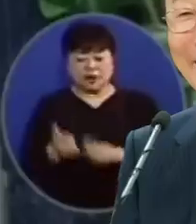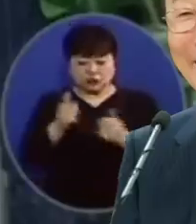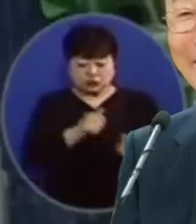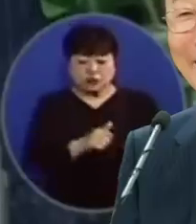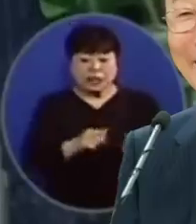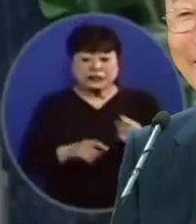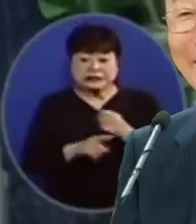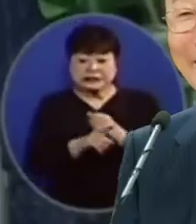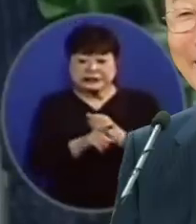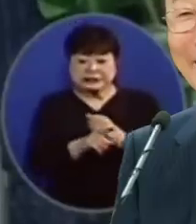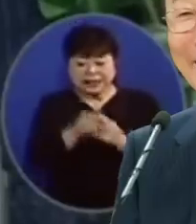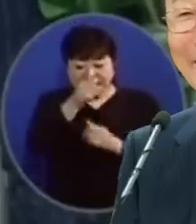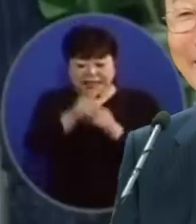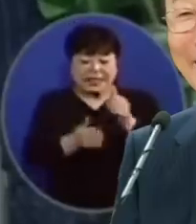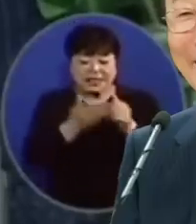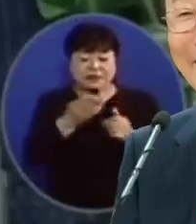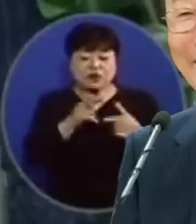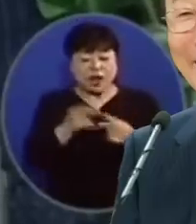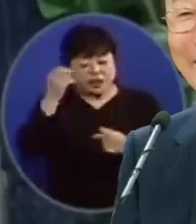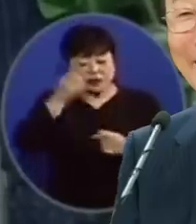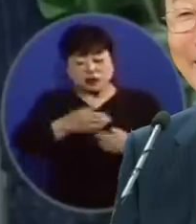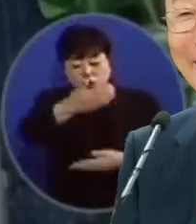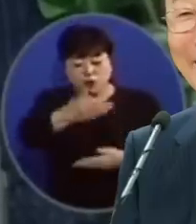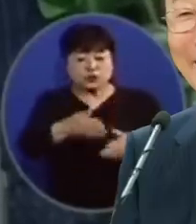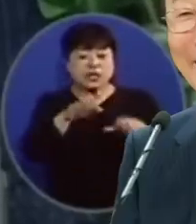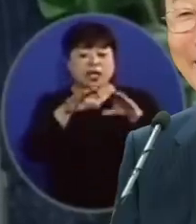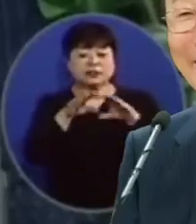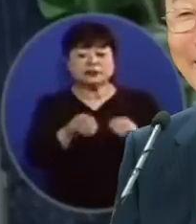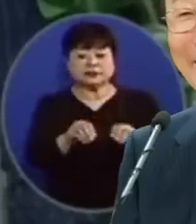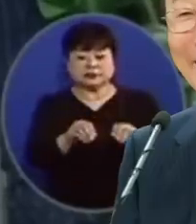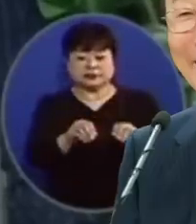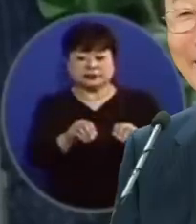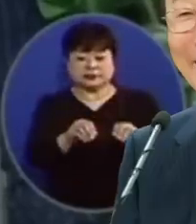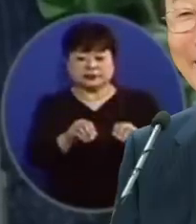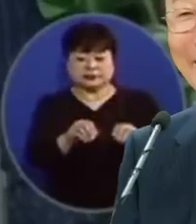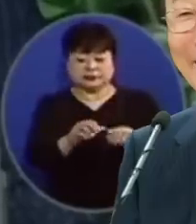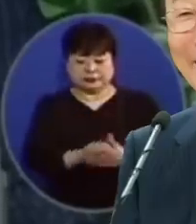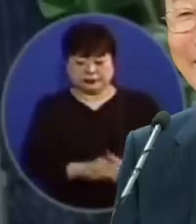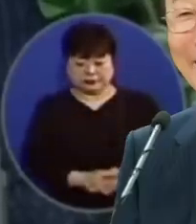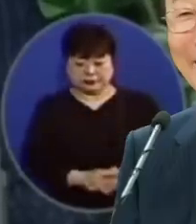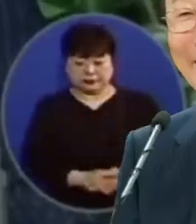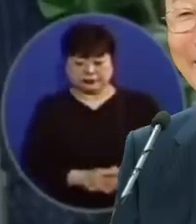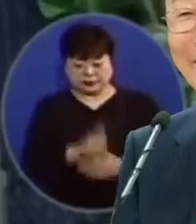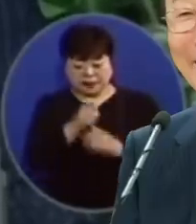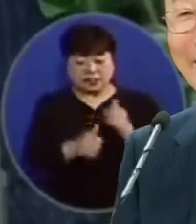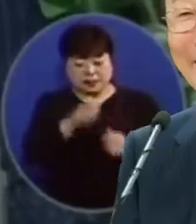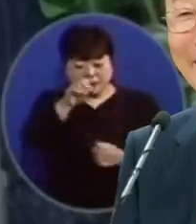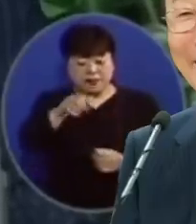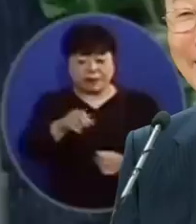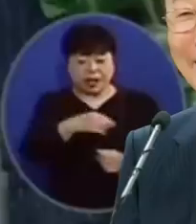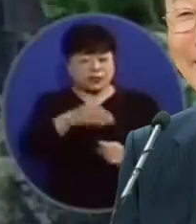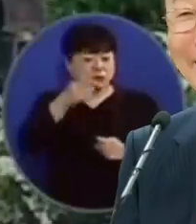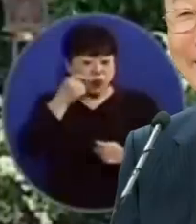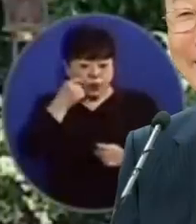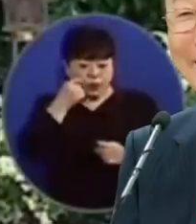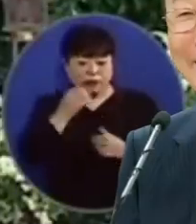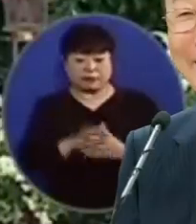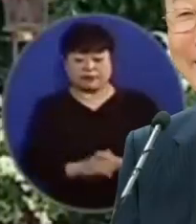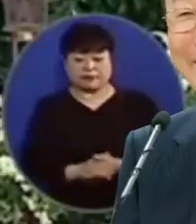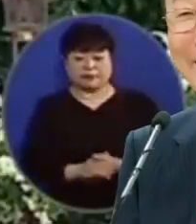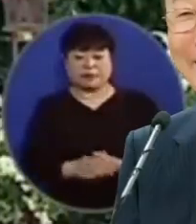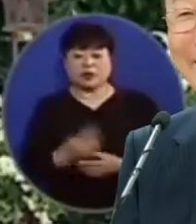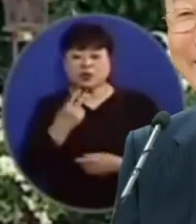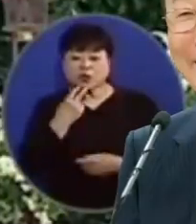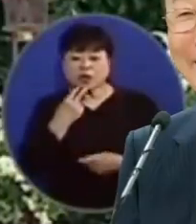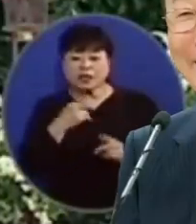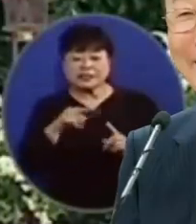죽었다는 것은 하나님과의 영적인 교제가 끊어진 것을 말하는 것입니다. 하나님 앞에 나갈 수 없게 된 것입니다. 요한